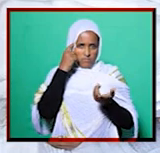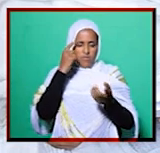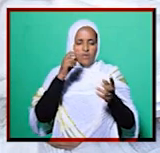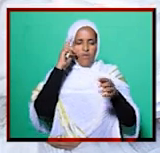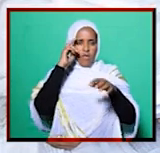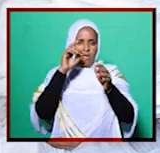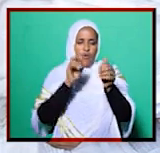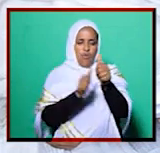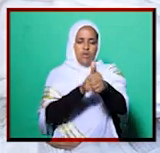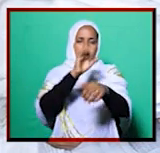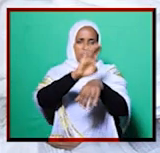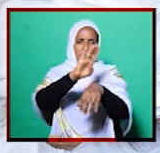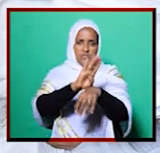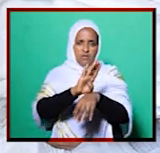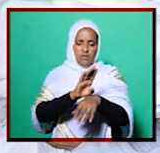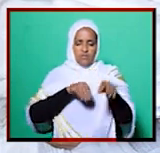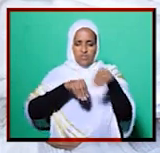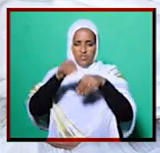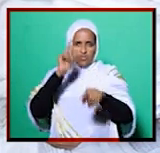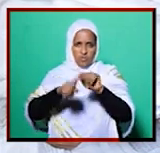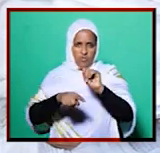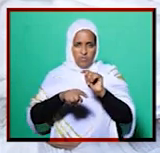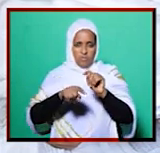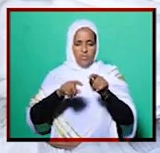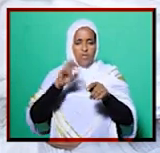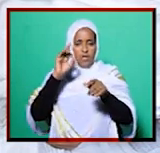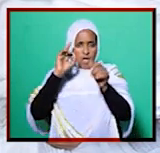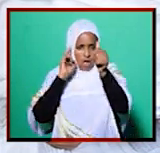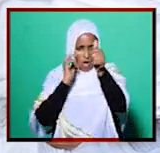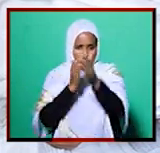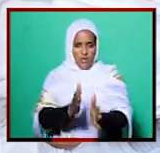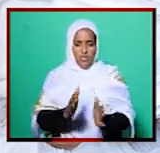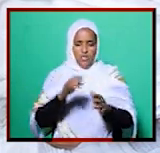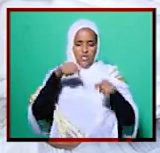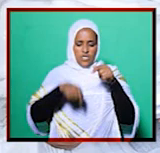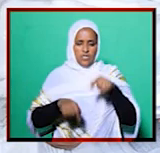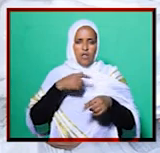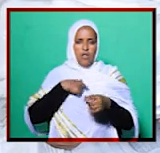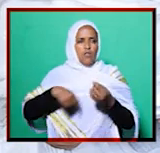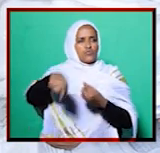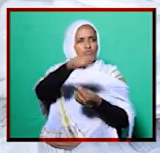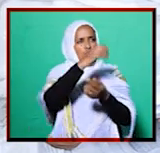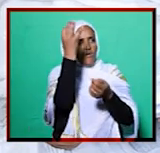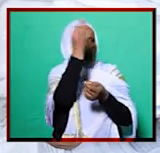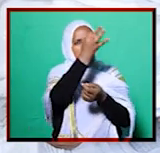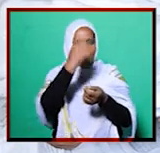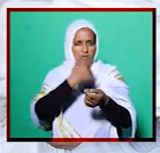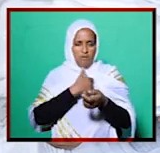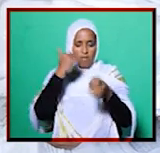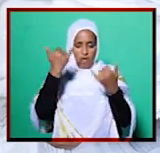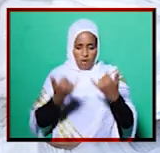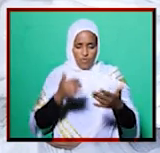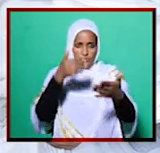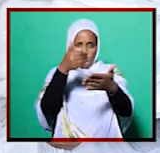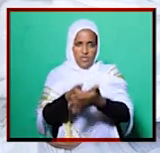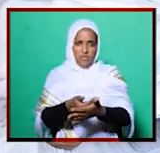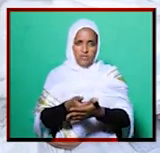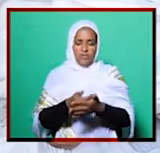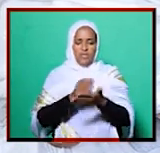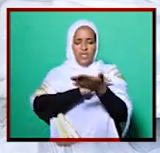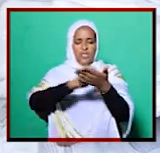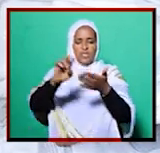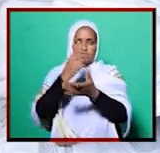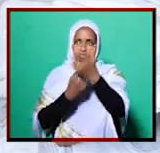ከሌለም ቤተክርስቲያን ሐዋርያዊት ናት መንቀሳቀስ አትችልም። ቤተክርስቲያን ሐዋርያዊት ናት የሚያሰኛት እግር ስላላ ዙራ ስለምትታስተምር። አሁንም